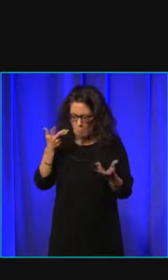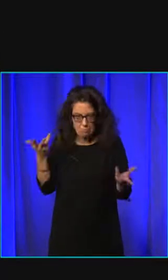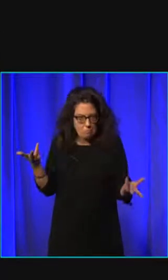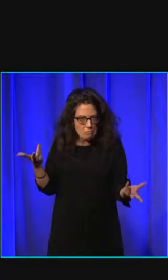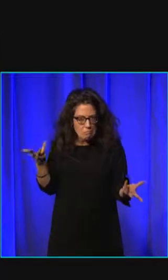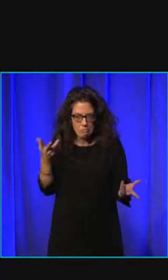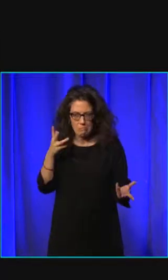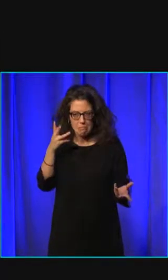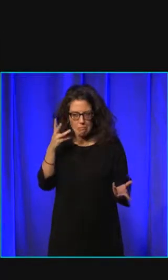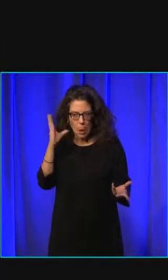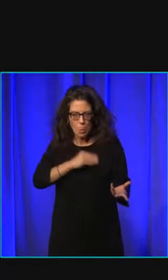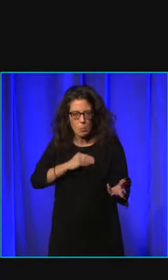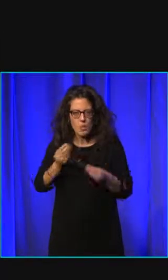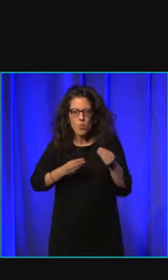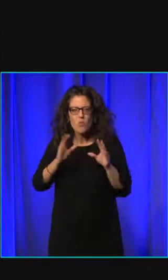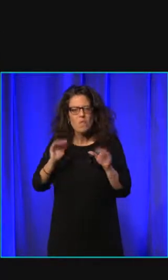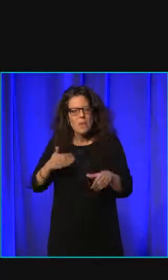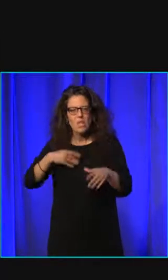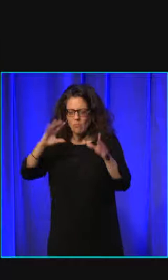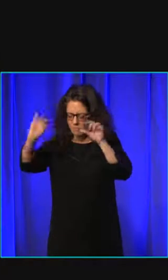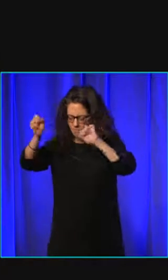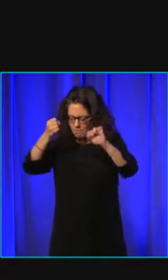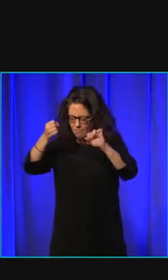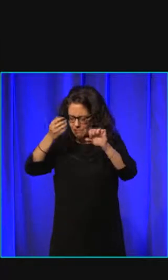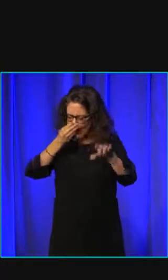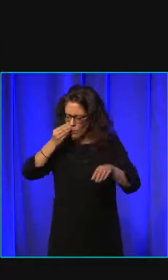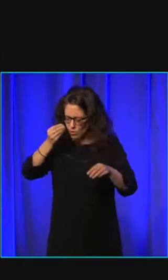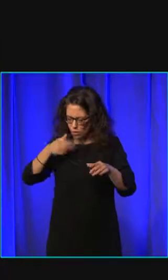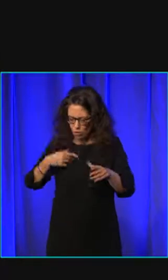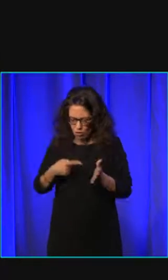surtout à quel moment il faut le ressentir, à quel moment je dois le ressentir. »